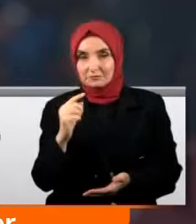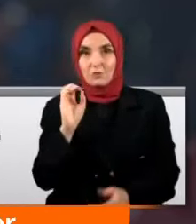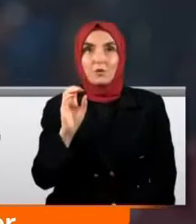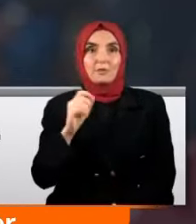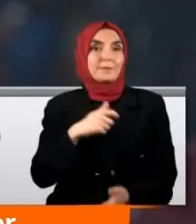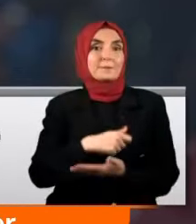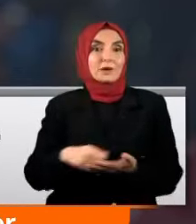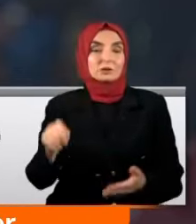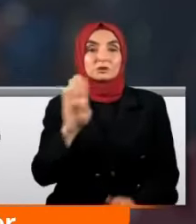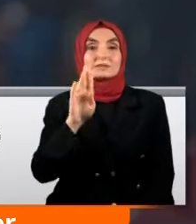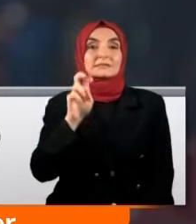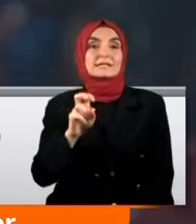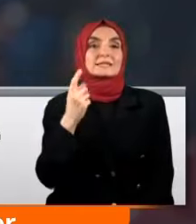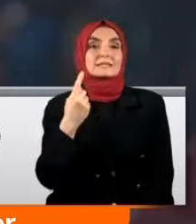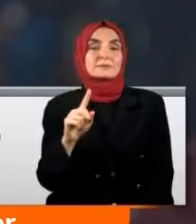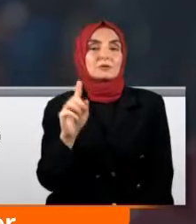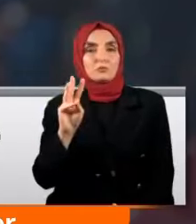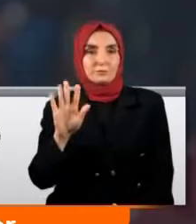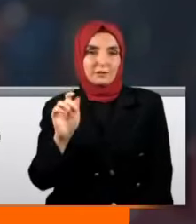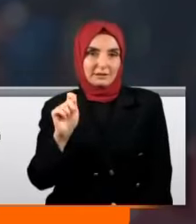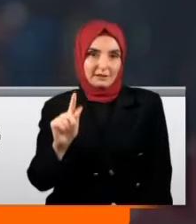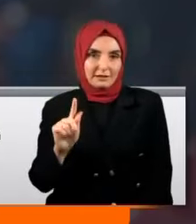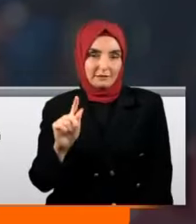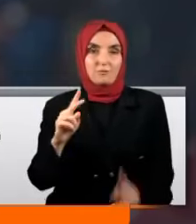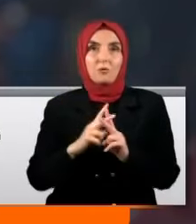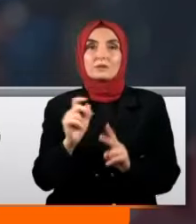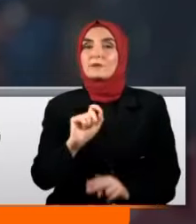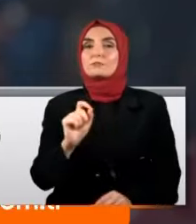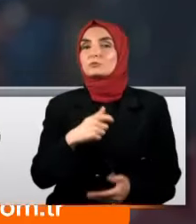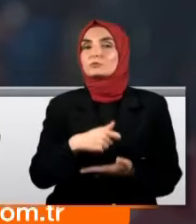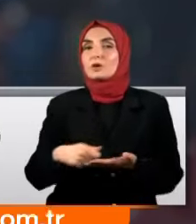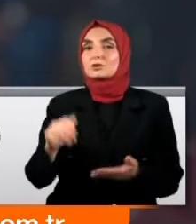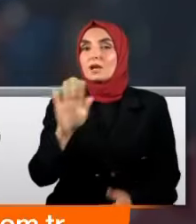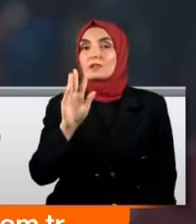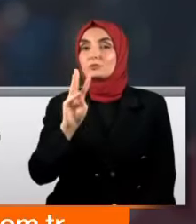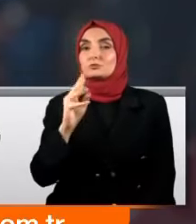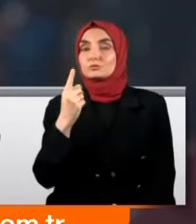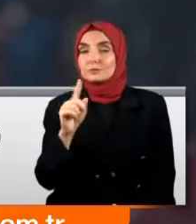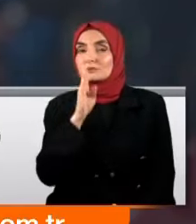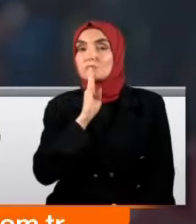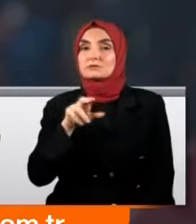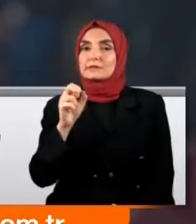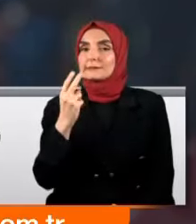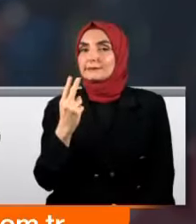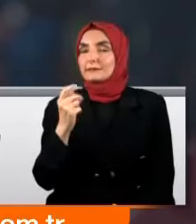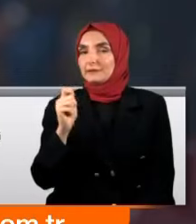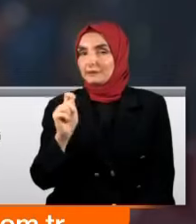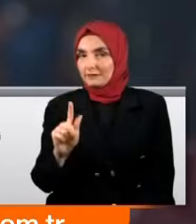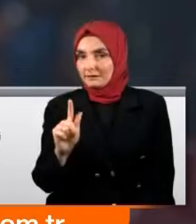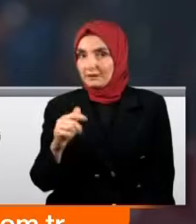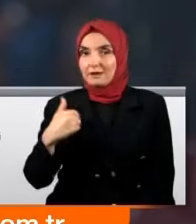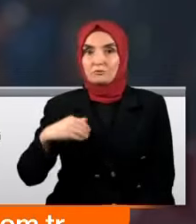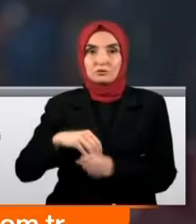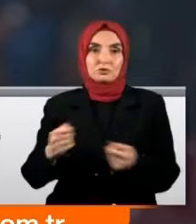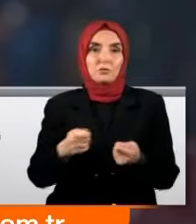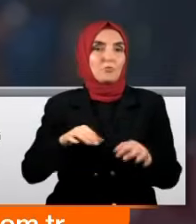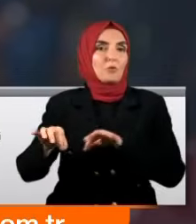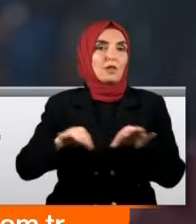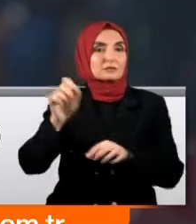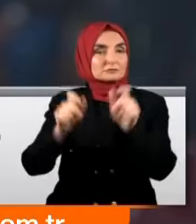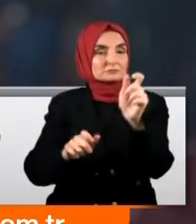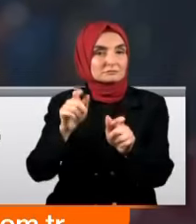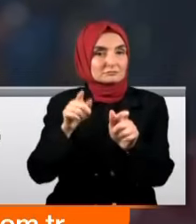maaşı 48.035 liraya, polis memuru maaşları 53.482 liraya, kamuda çalışan mühendislerin